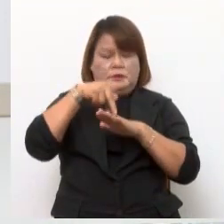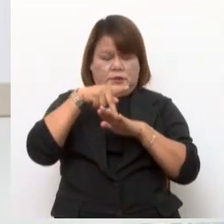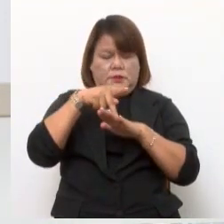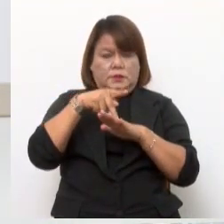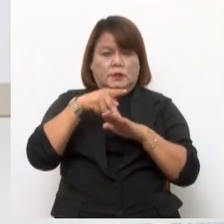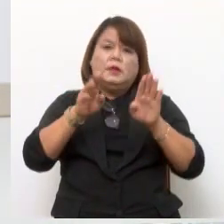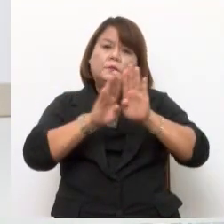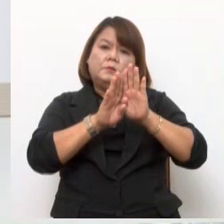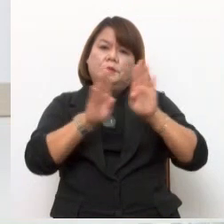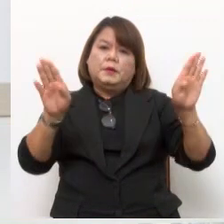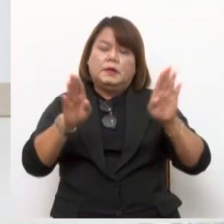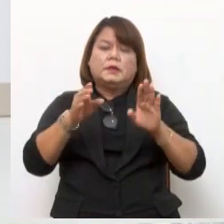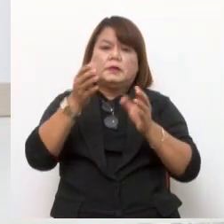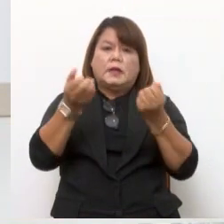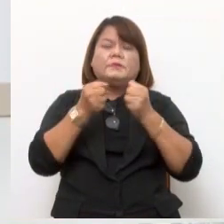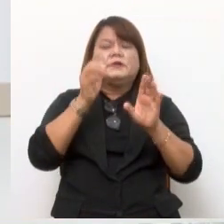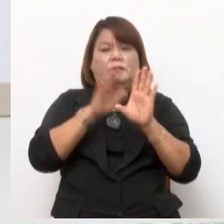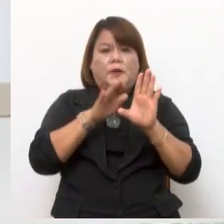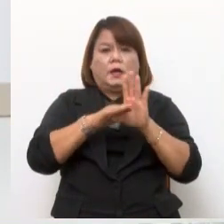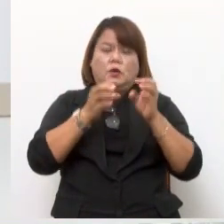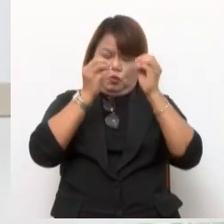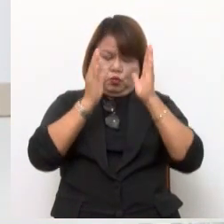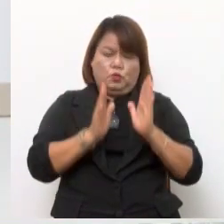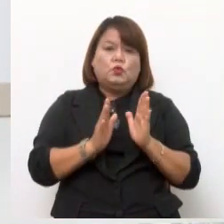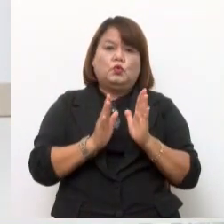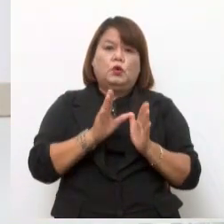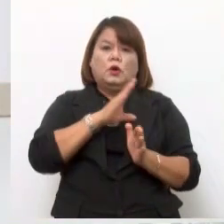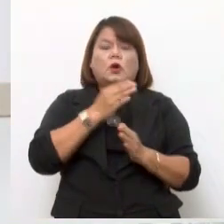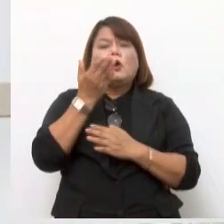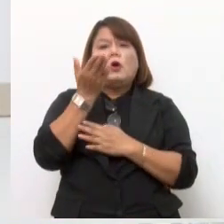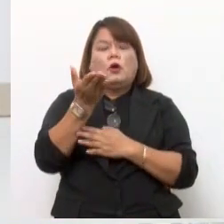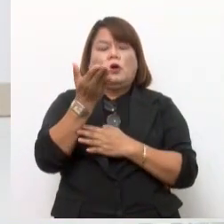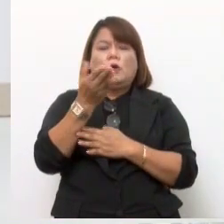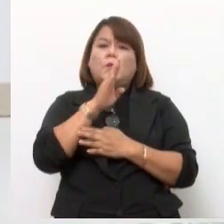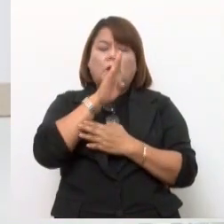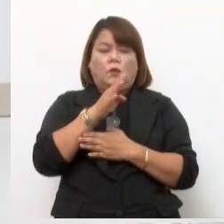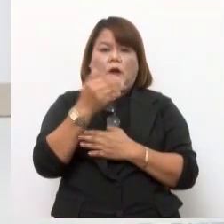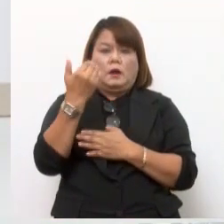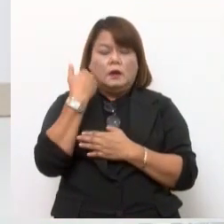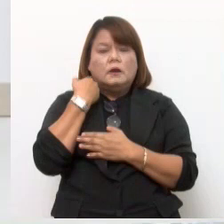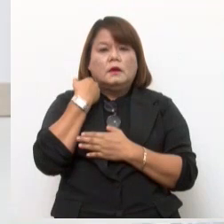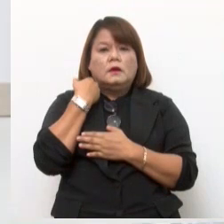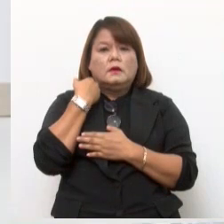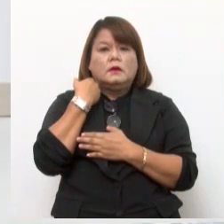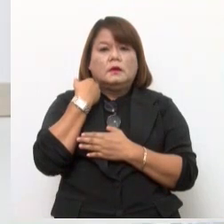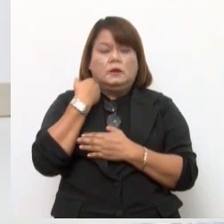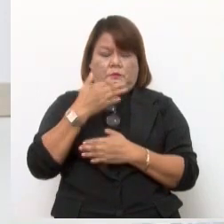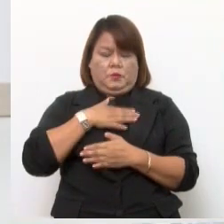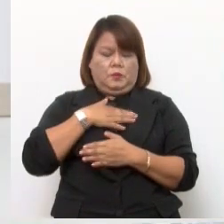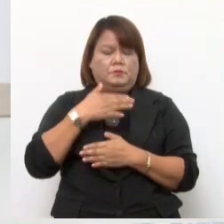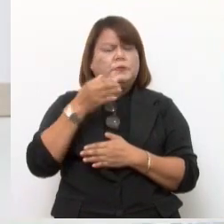ที่เปิดรับสมัครครูนะครับก็ขอเน้นย้ำว่านะครับซึ่งผมมี